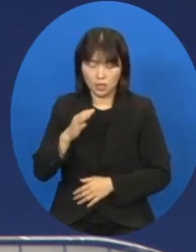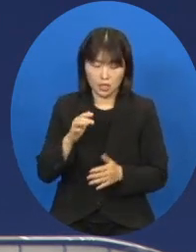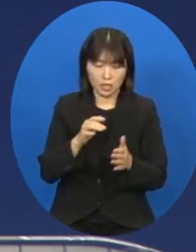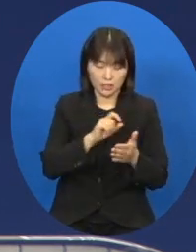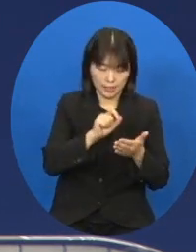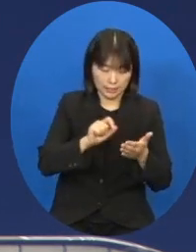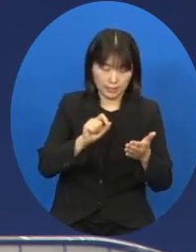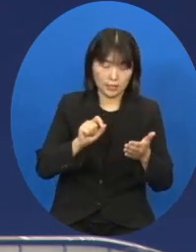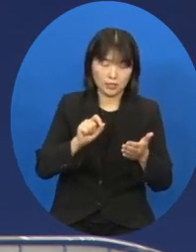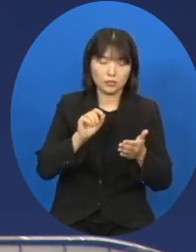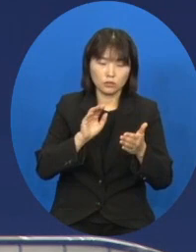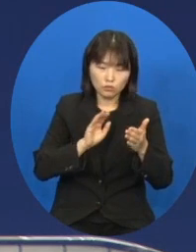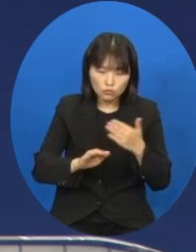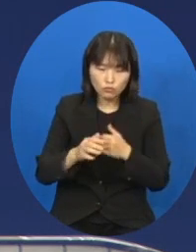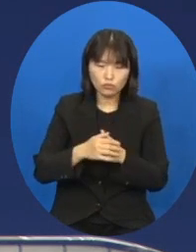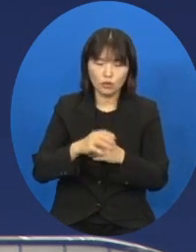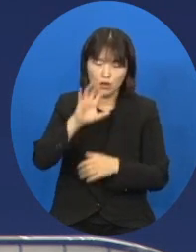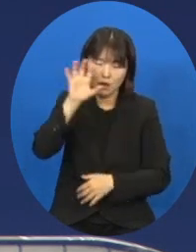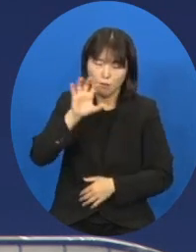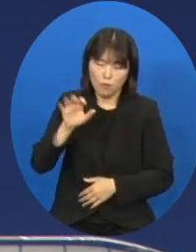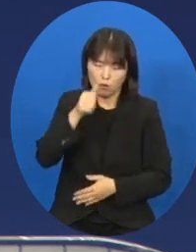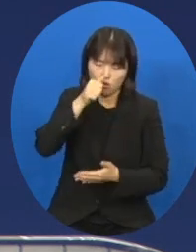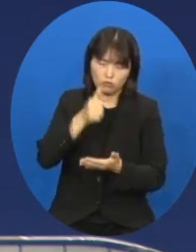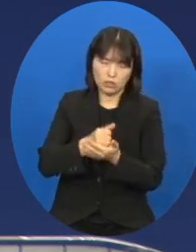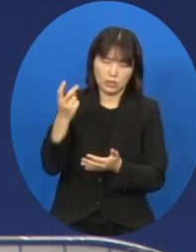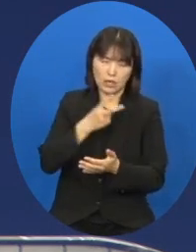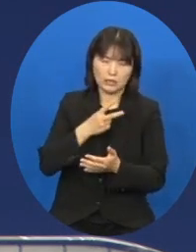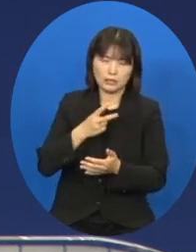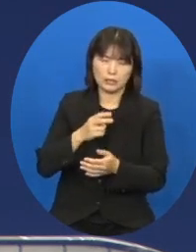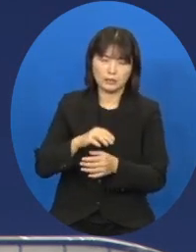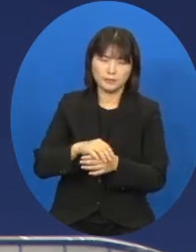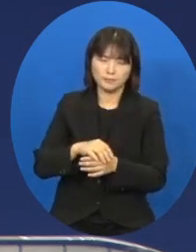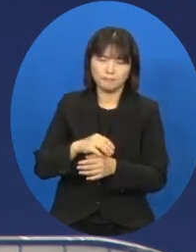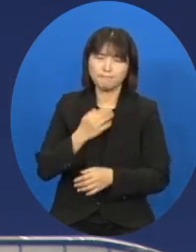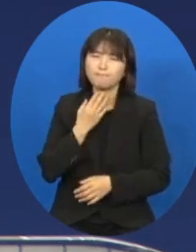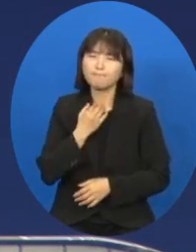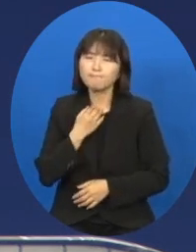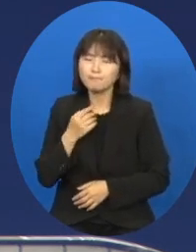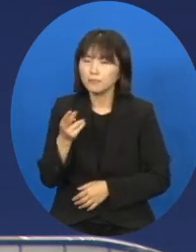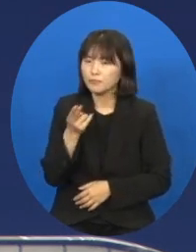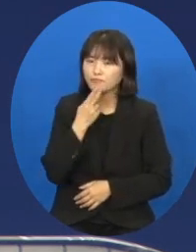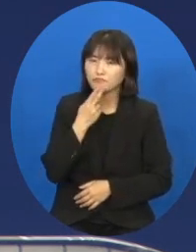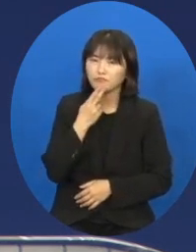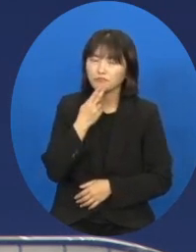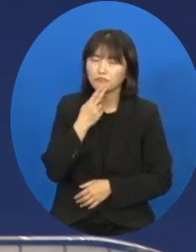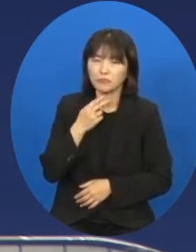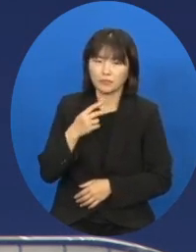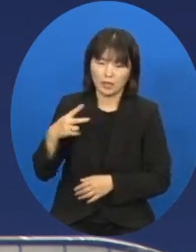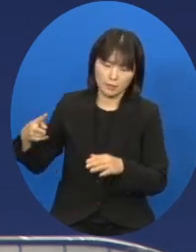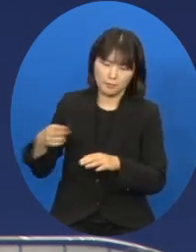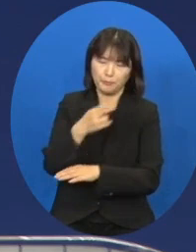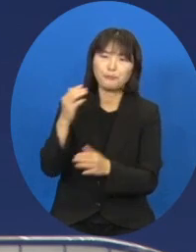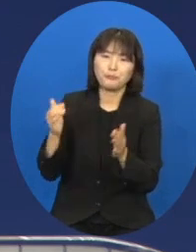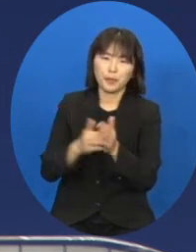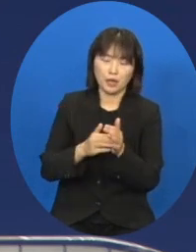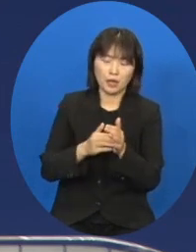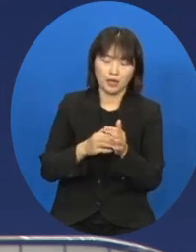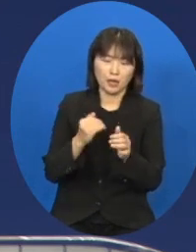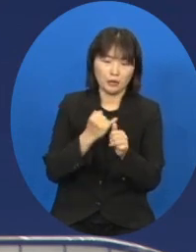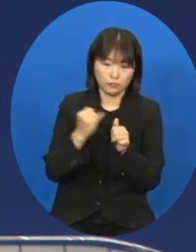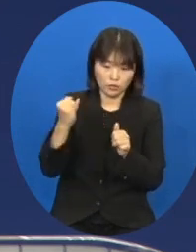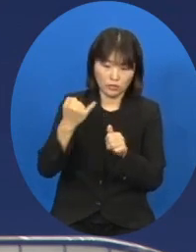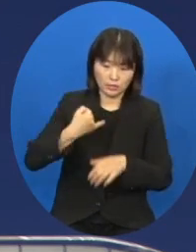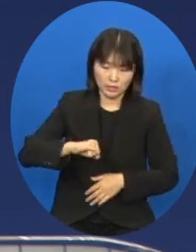나누니 반복되는 죄를 다시 하고 싶지도 않고 하지 않게 되었다. 아내와 딸을 전보다 더